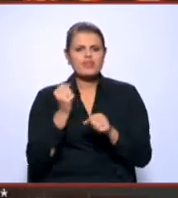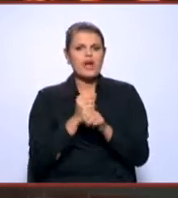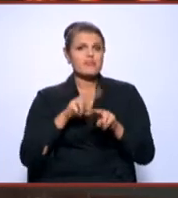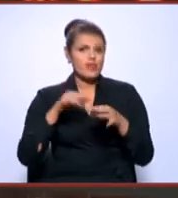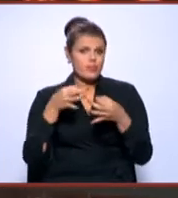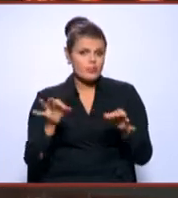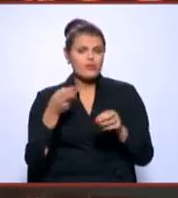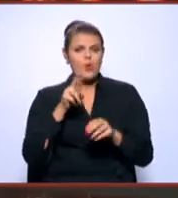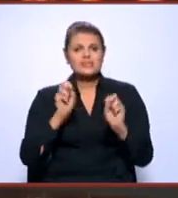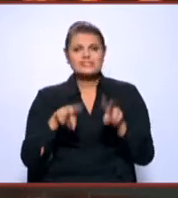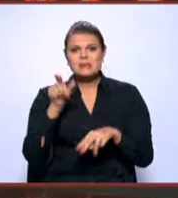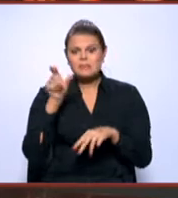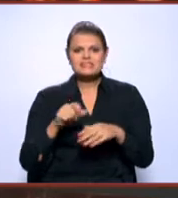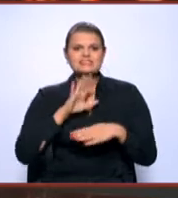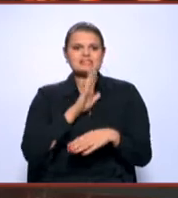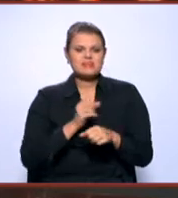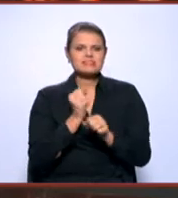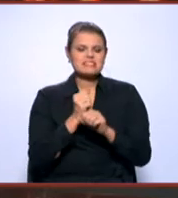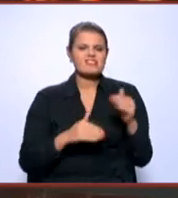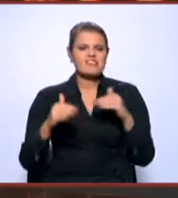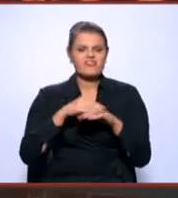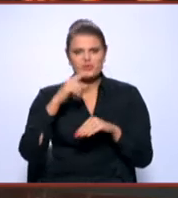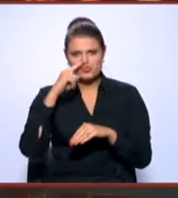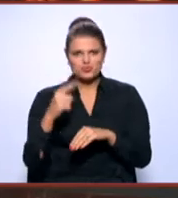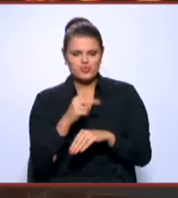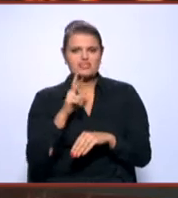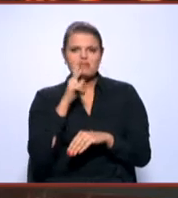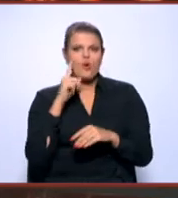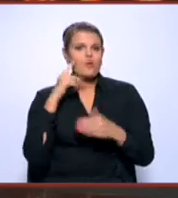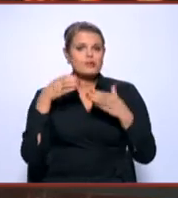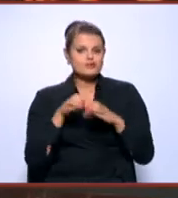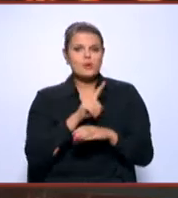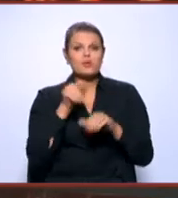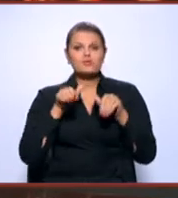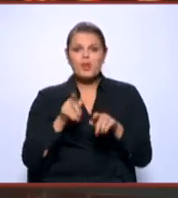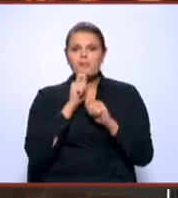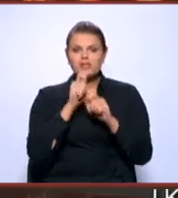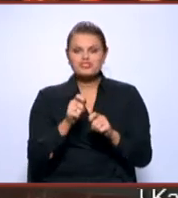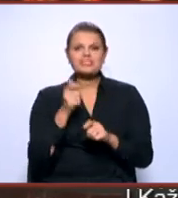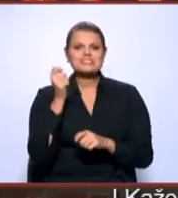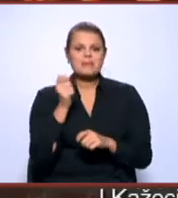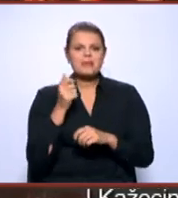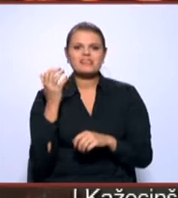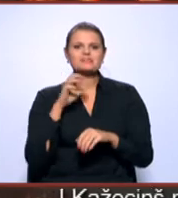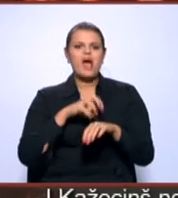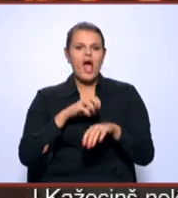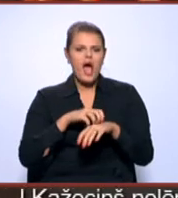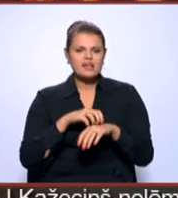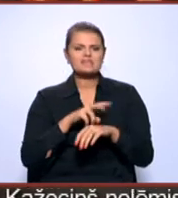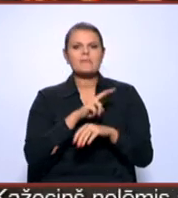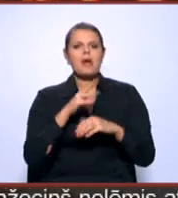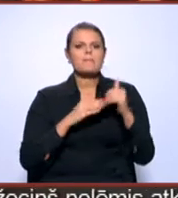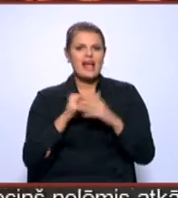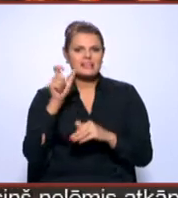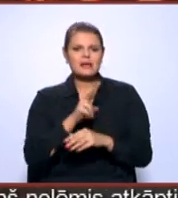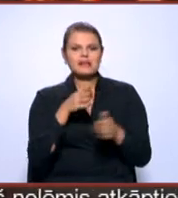un esošie speciālisti spiesti strādāt virsstundas. Daugavpils doma ir nolēmusi piešķirt stipendijas ārstiem rezidentiem, kas